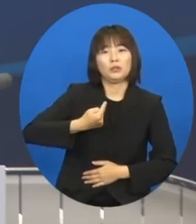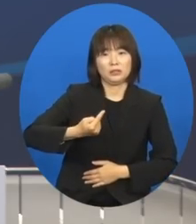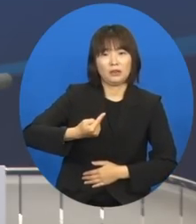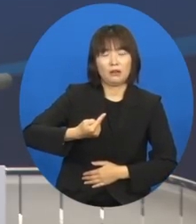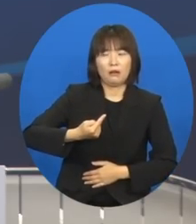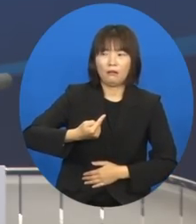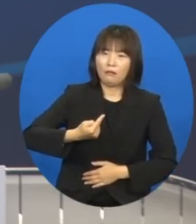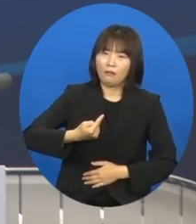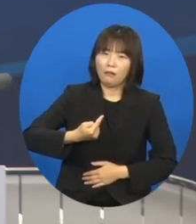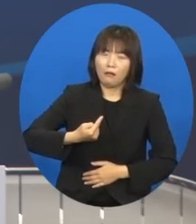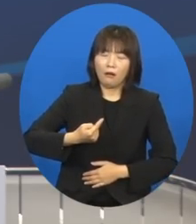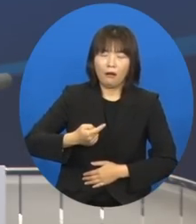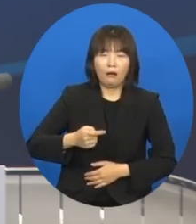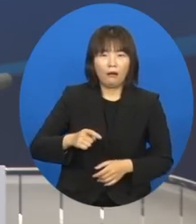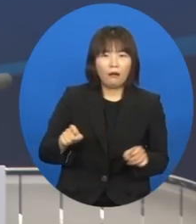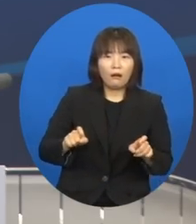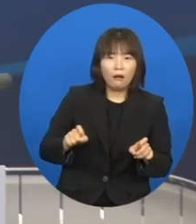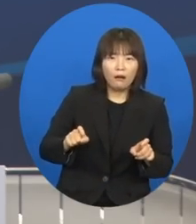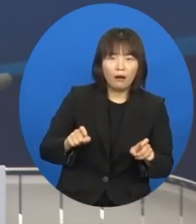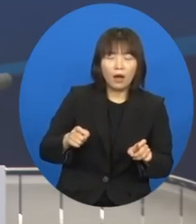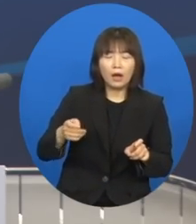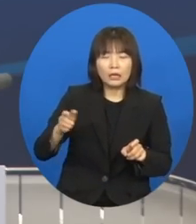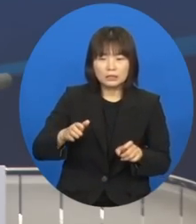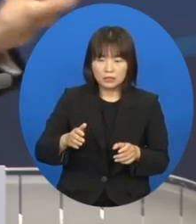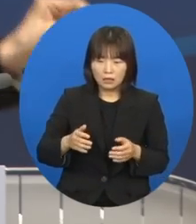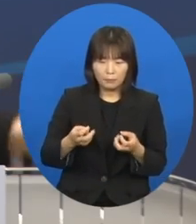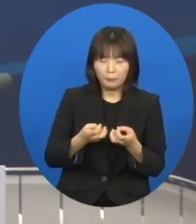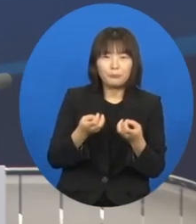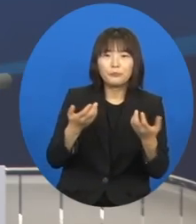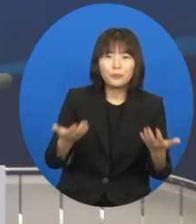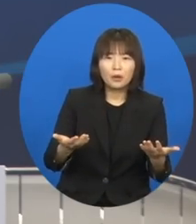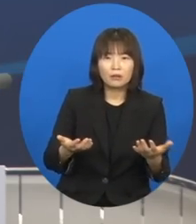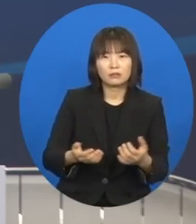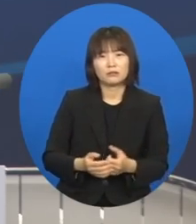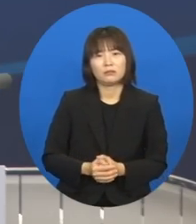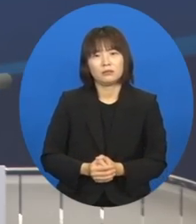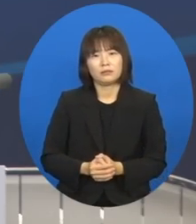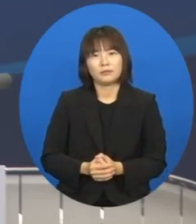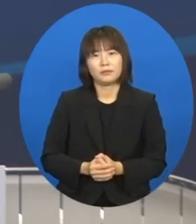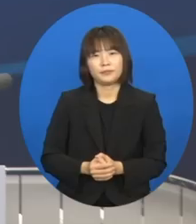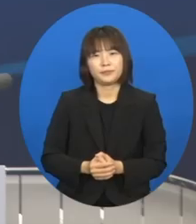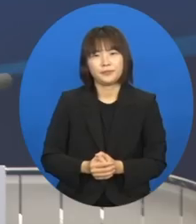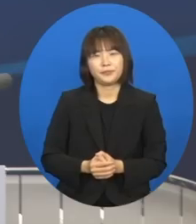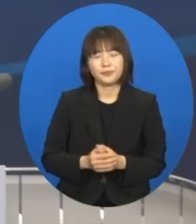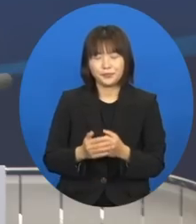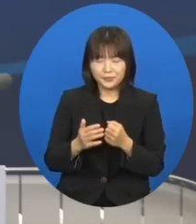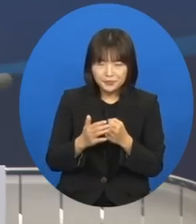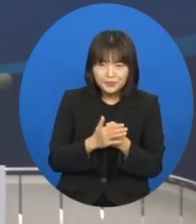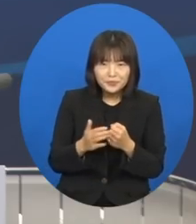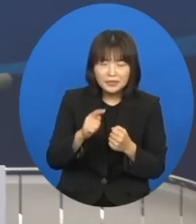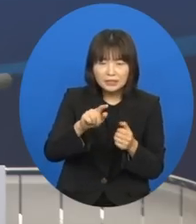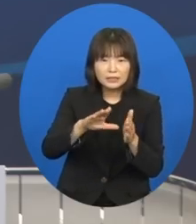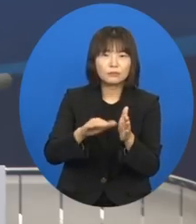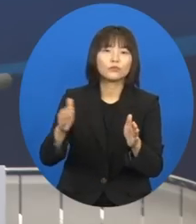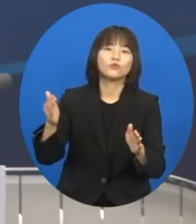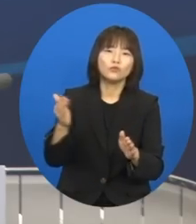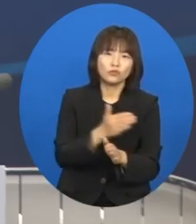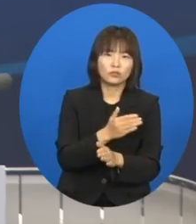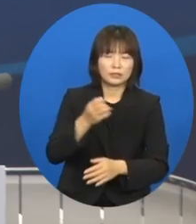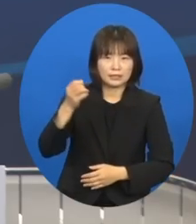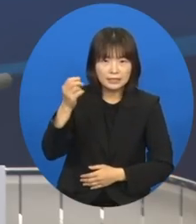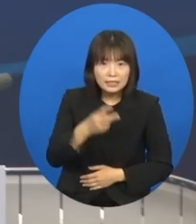겁도 났습니다. 그러나 길이 없어요. 출구가 없어요. 제가 그래서 그때부터